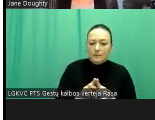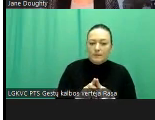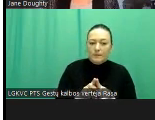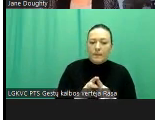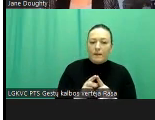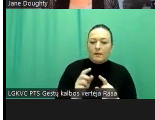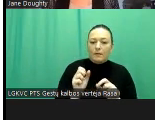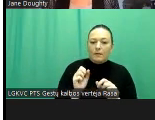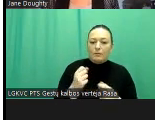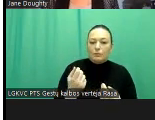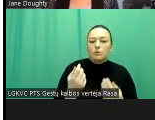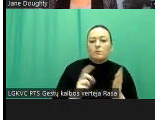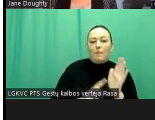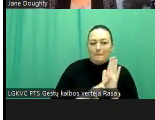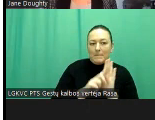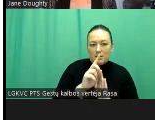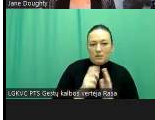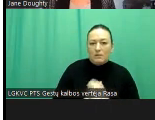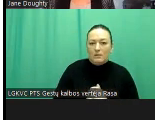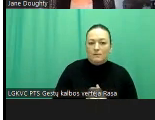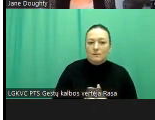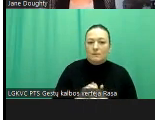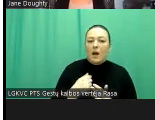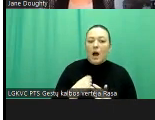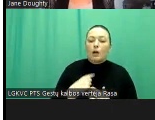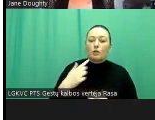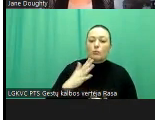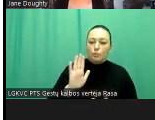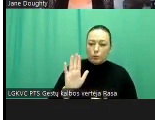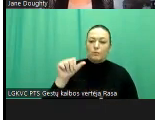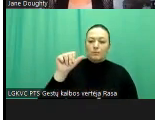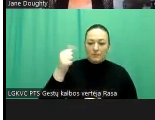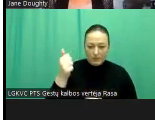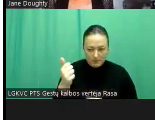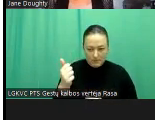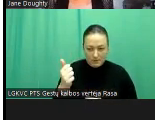prisistatysime, tai bus įvadas. Aš būsiu pirma.